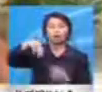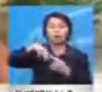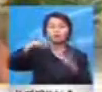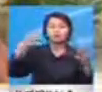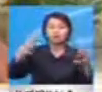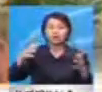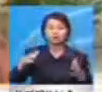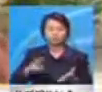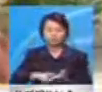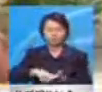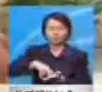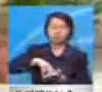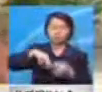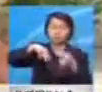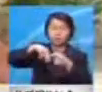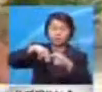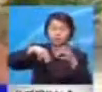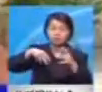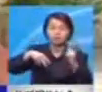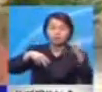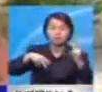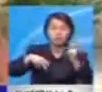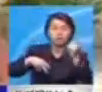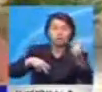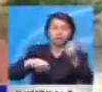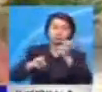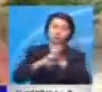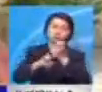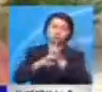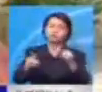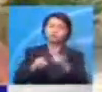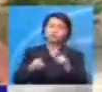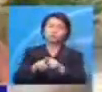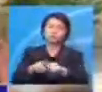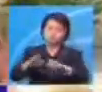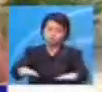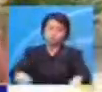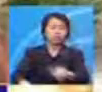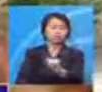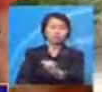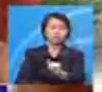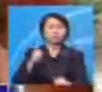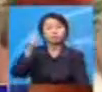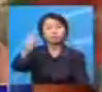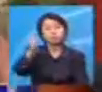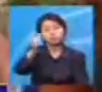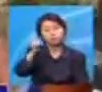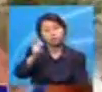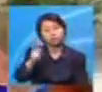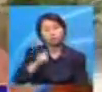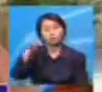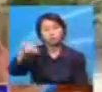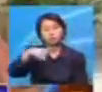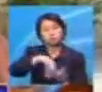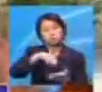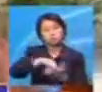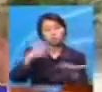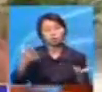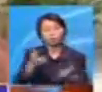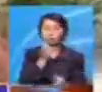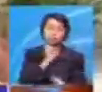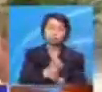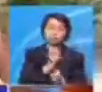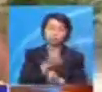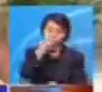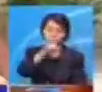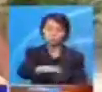ya betapa susahnya kita nak pergi ke tandas dan sebagainya begitu juga anak-anak ini nak pergi ke tandas nak pergi belajar amat susah